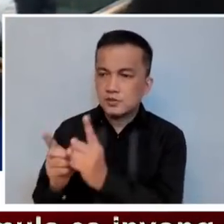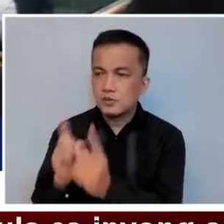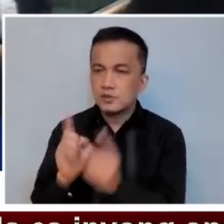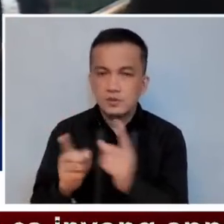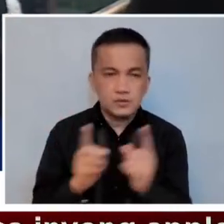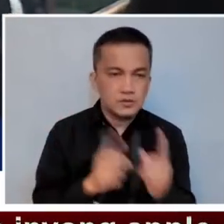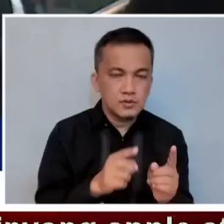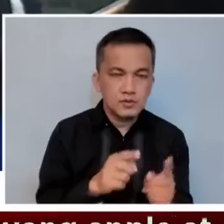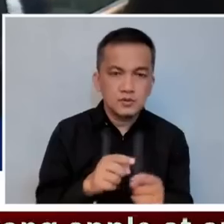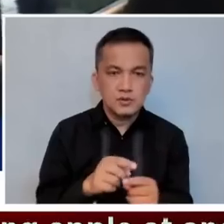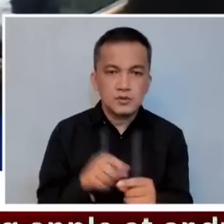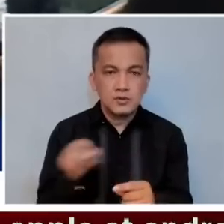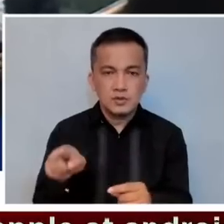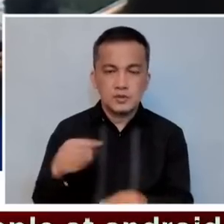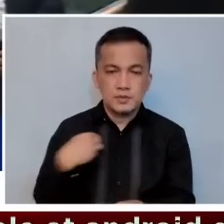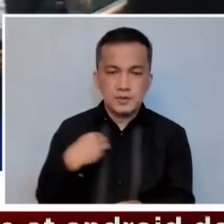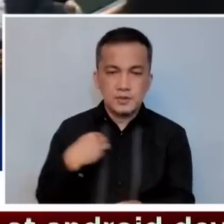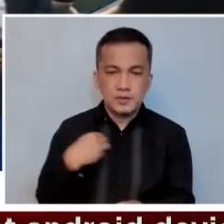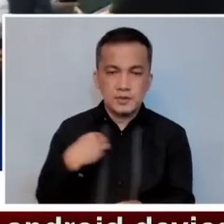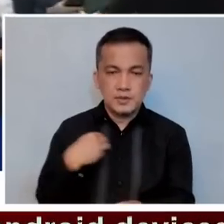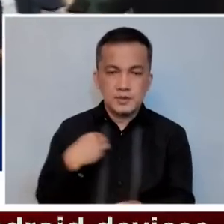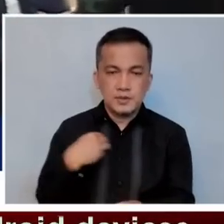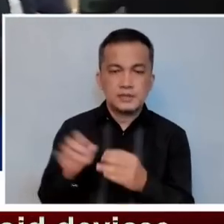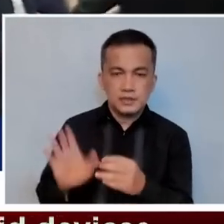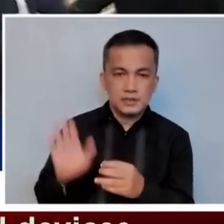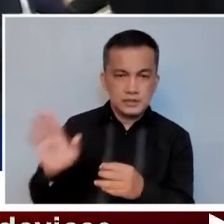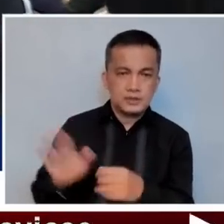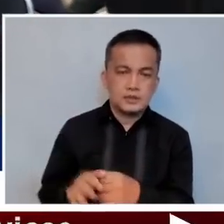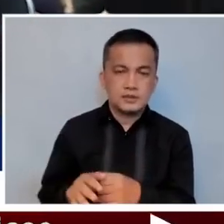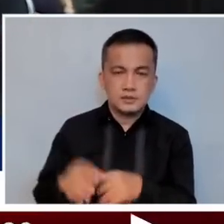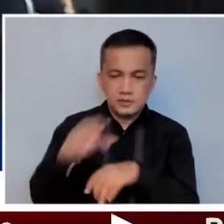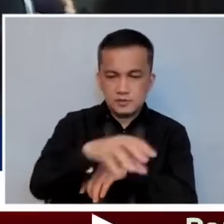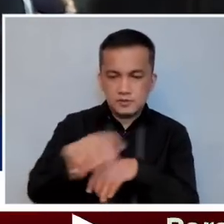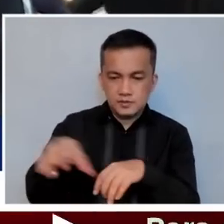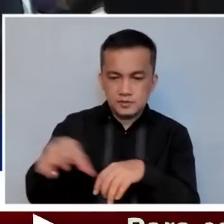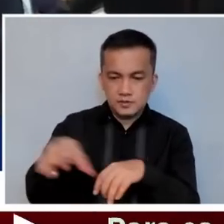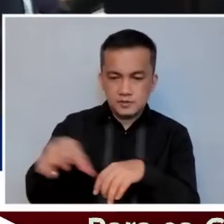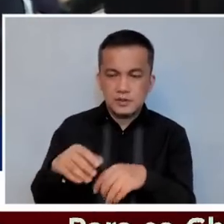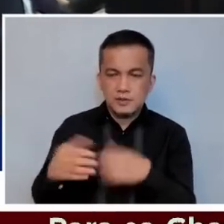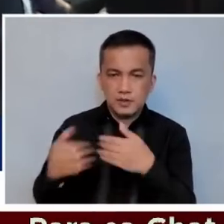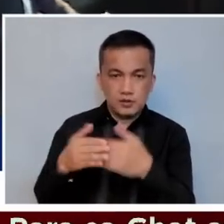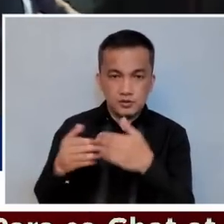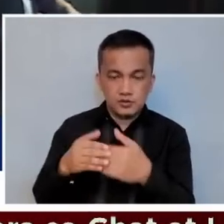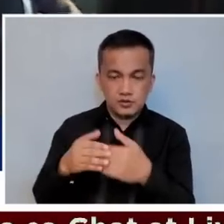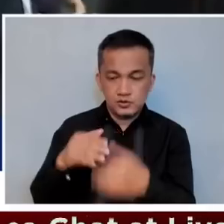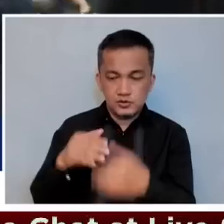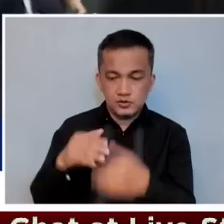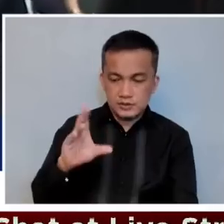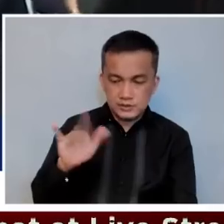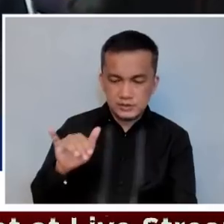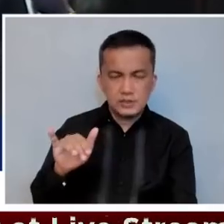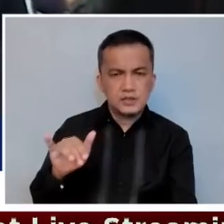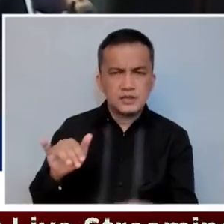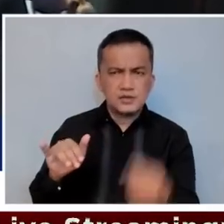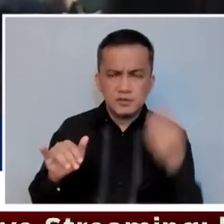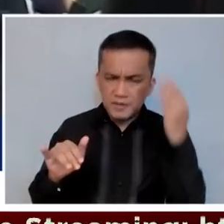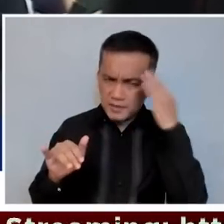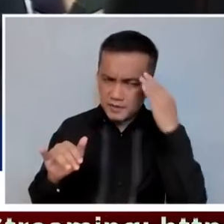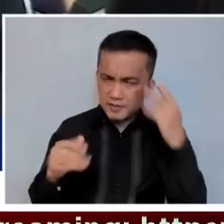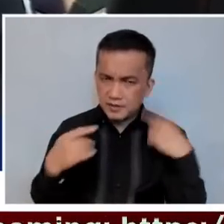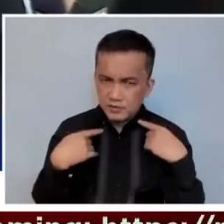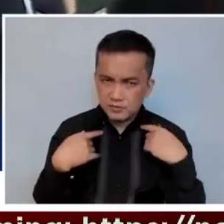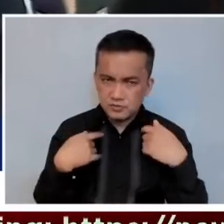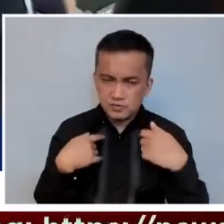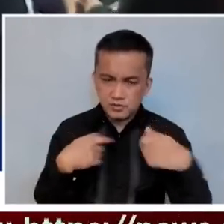yung mga miyembro ng pamilya Mabasa, pati yung mga kalapit netong si Percy, para malaman kung may natatanggap ba itong mga death threat